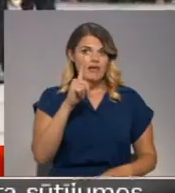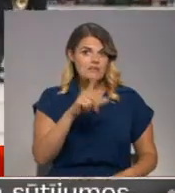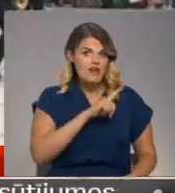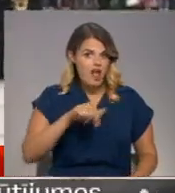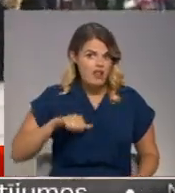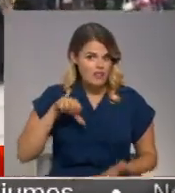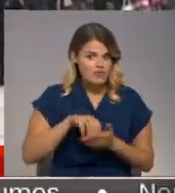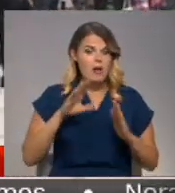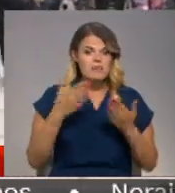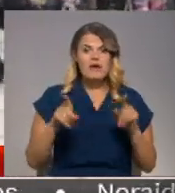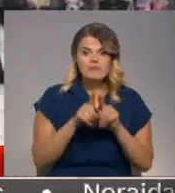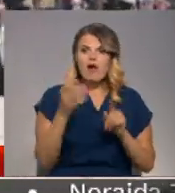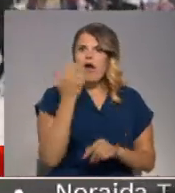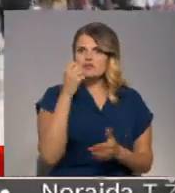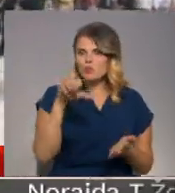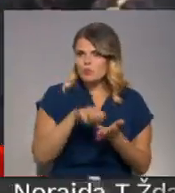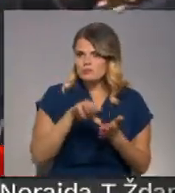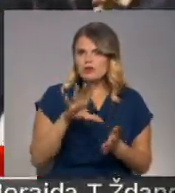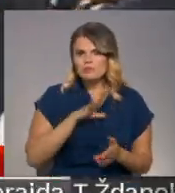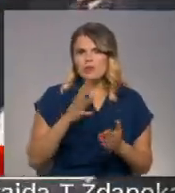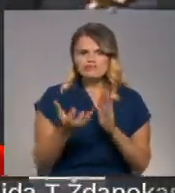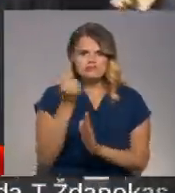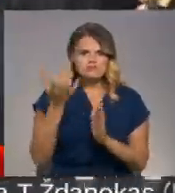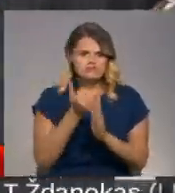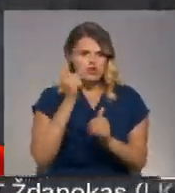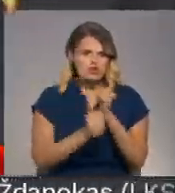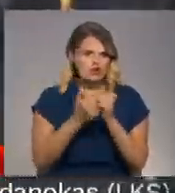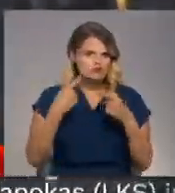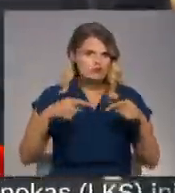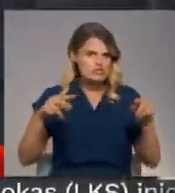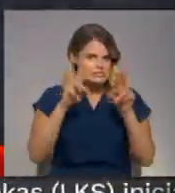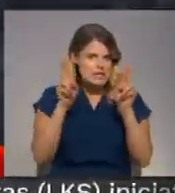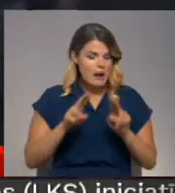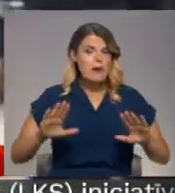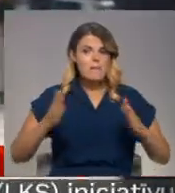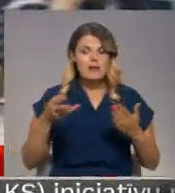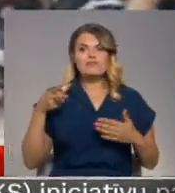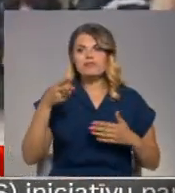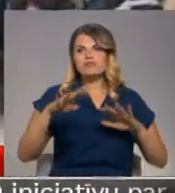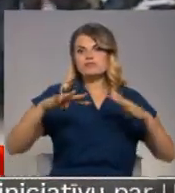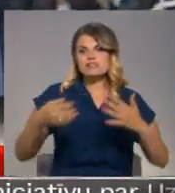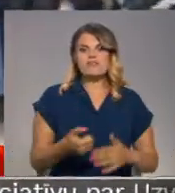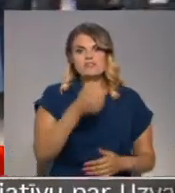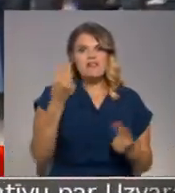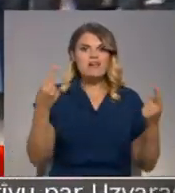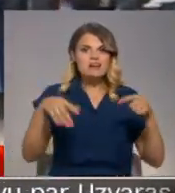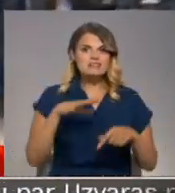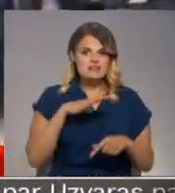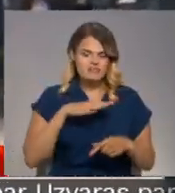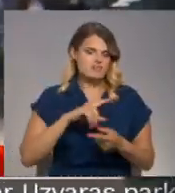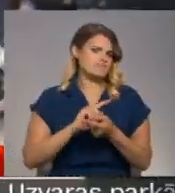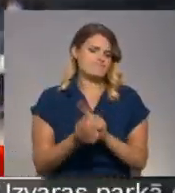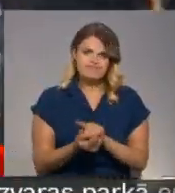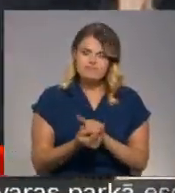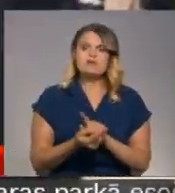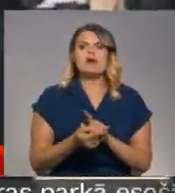ārzemēs plūcot laurus vairākos starptautiskos konkursos. Taču 2009. Gadā orķestri valstī valdošās krīzes dēļ